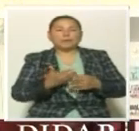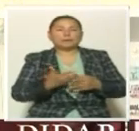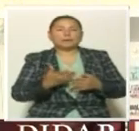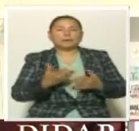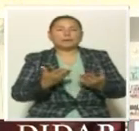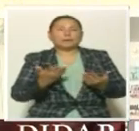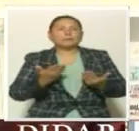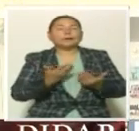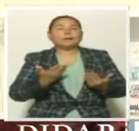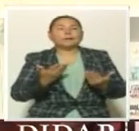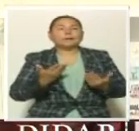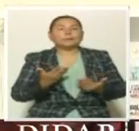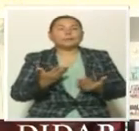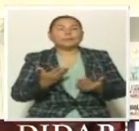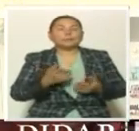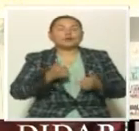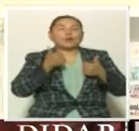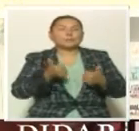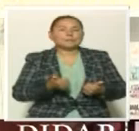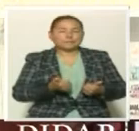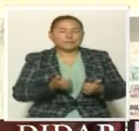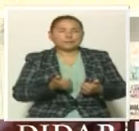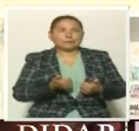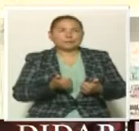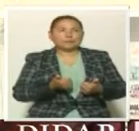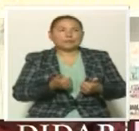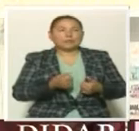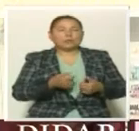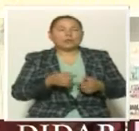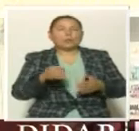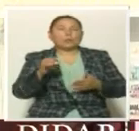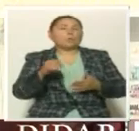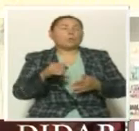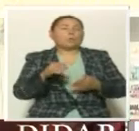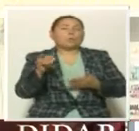талай жақсылықтарымен, талай жақсы өлеңдерімен қалған ақын.